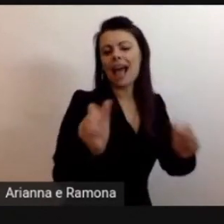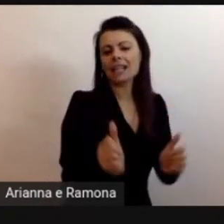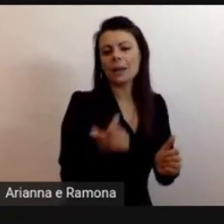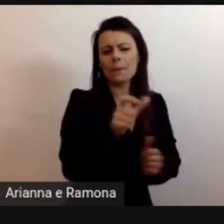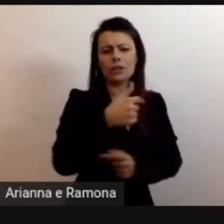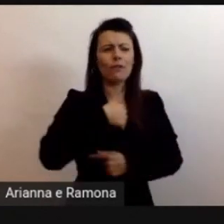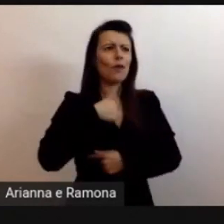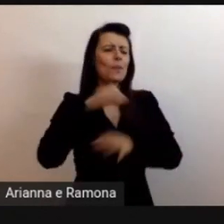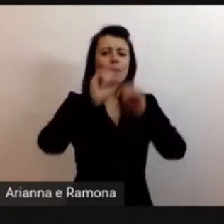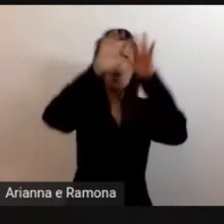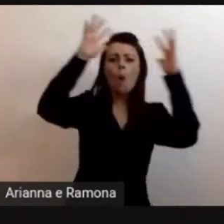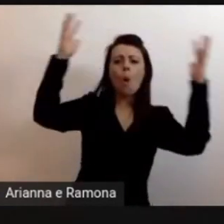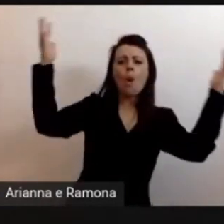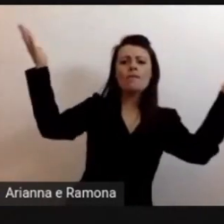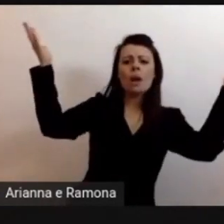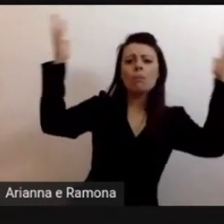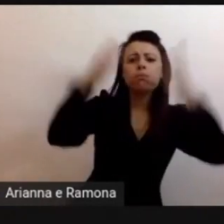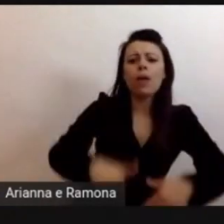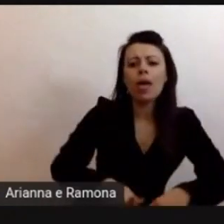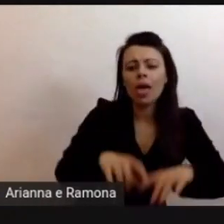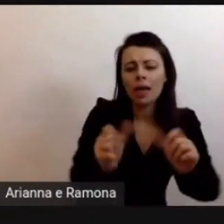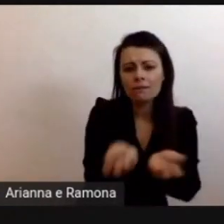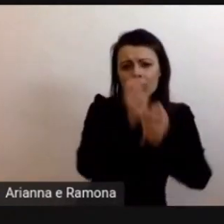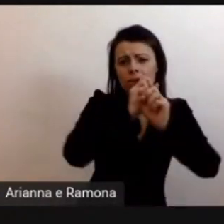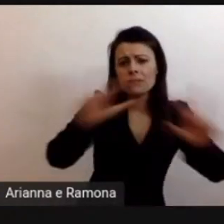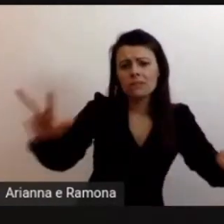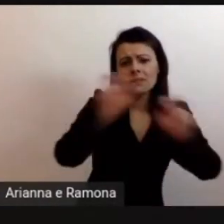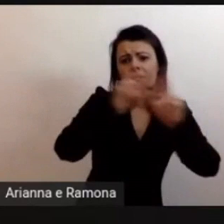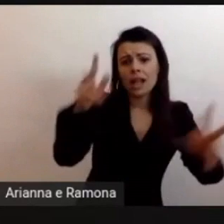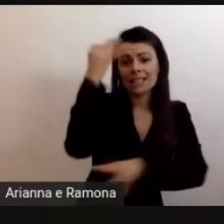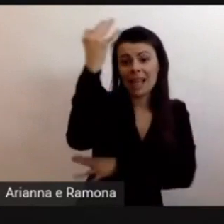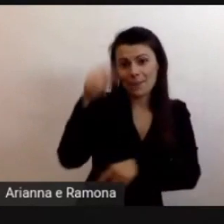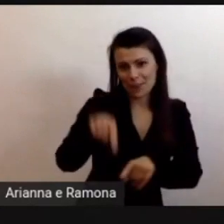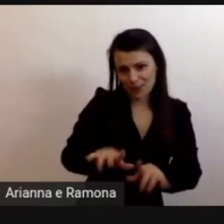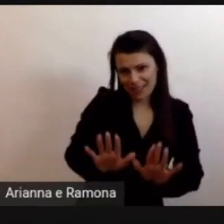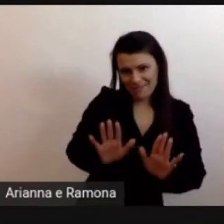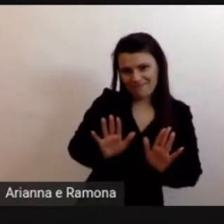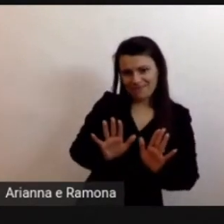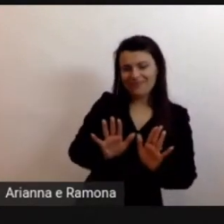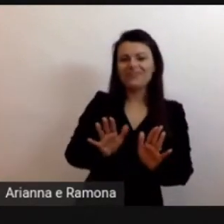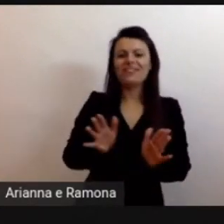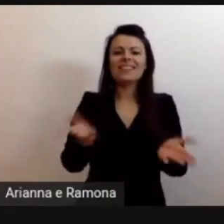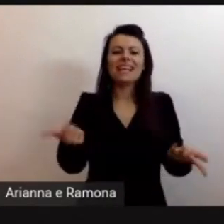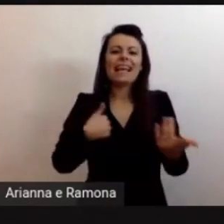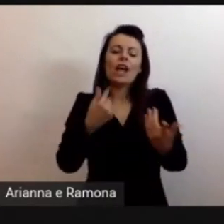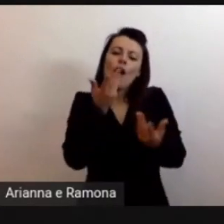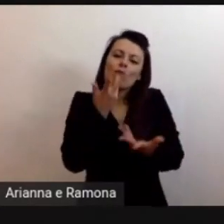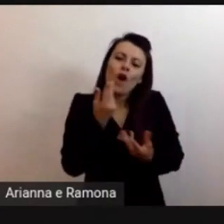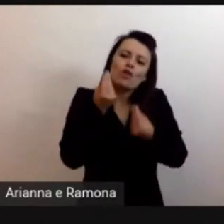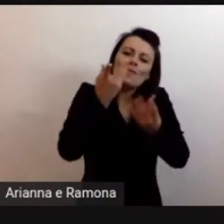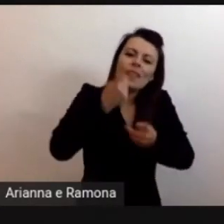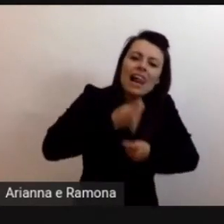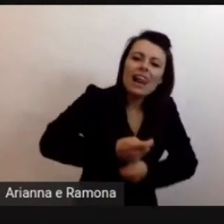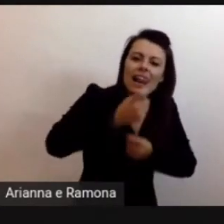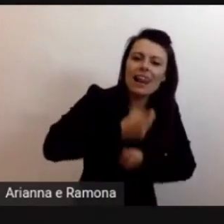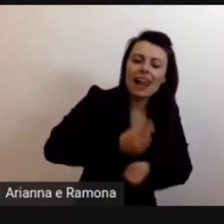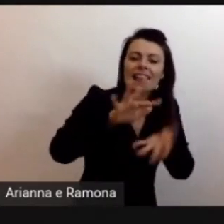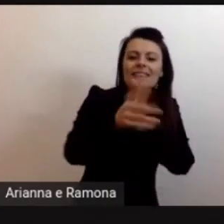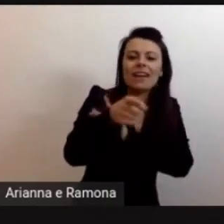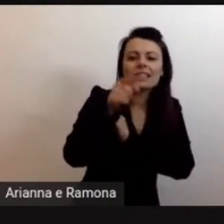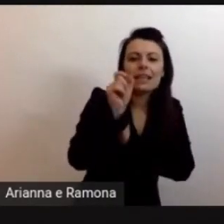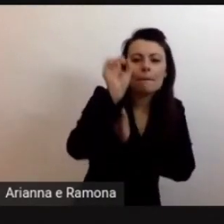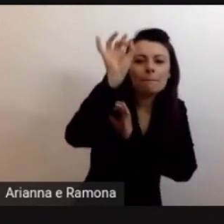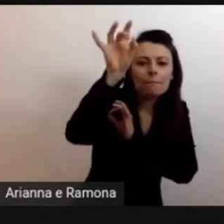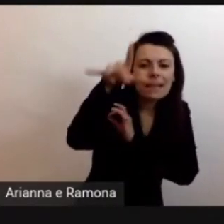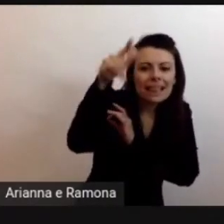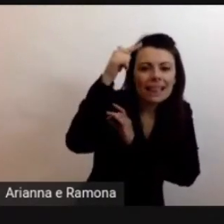patto che i non iniziati quindi avremo ospite toni che ci sono banche per ragionarci sopra non perché io di